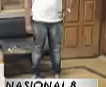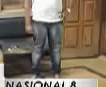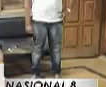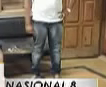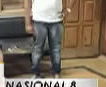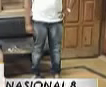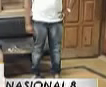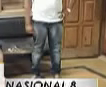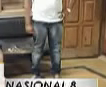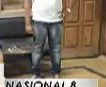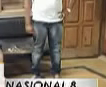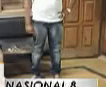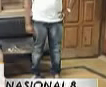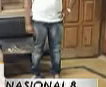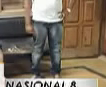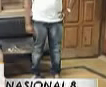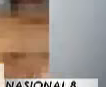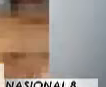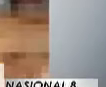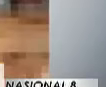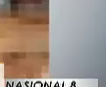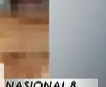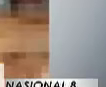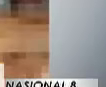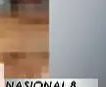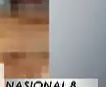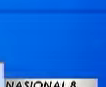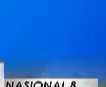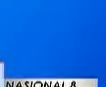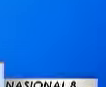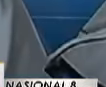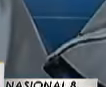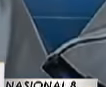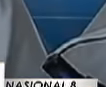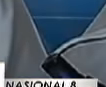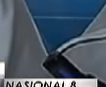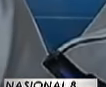pedofilio penilaian cycle Logi terhadap bangsa